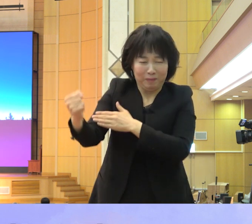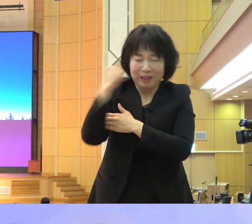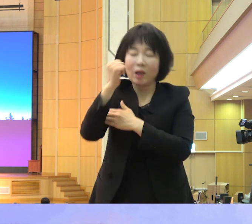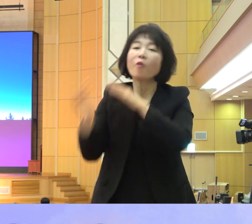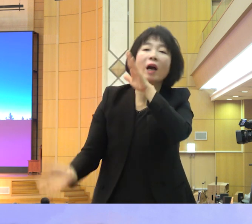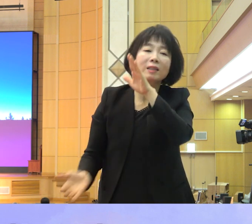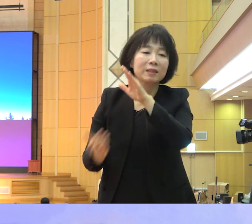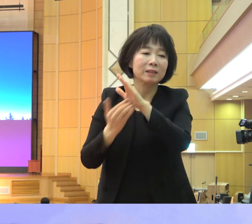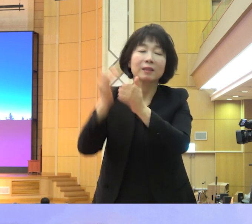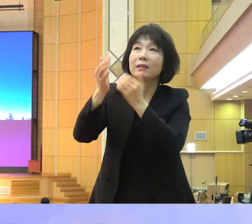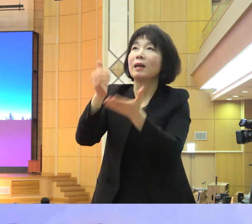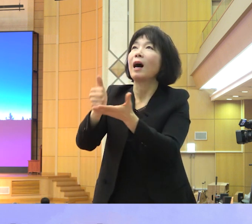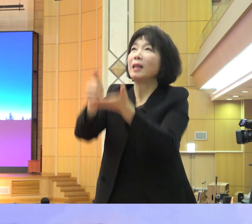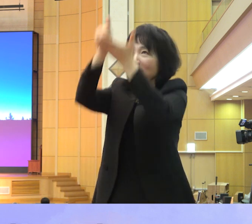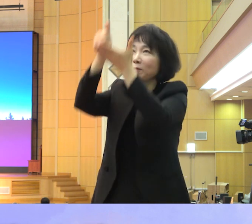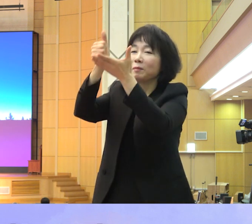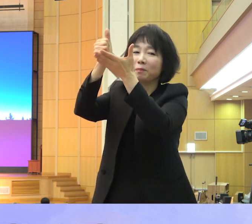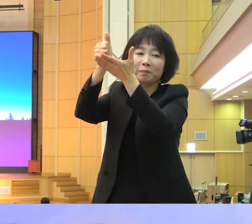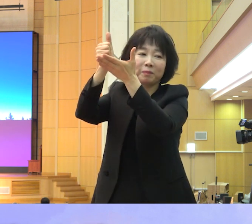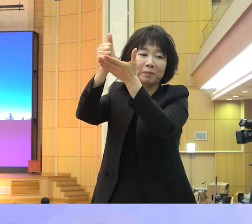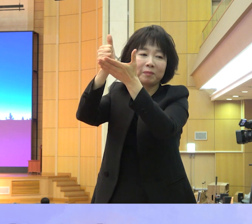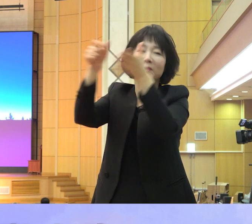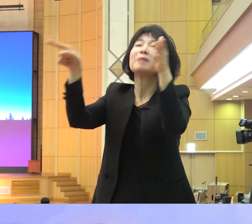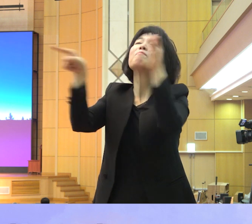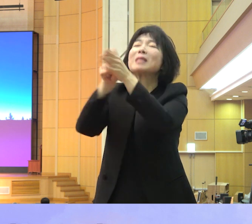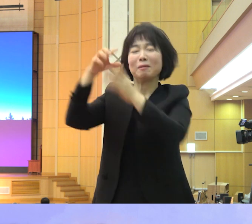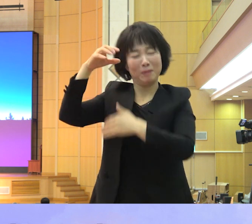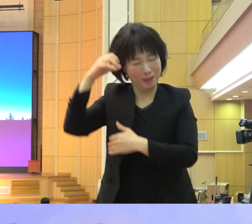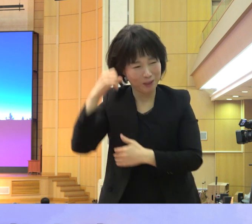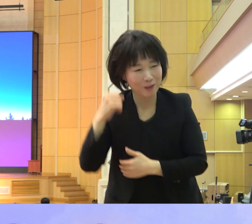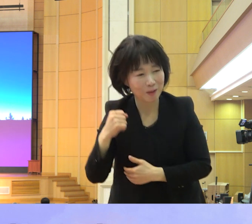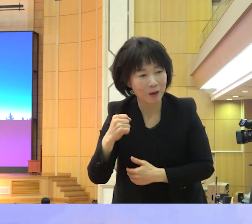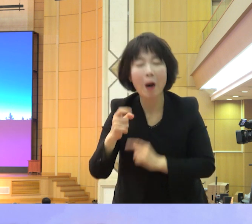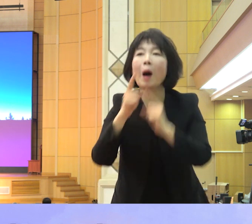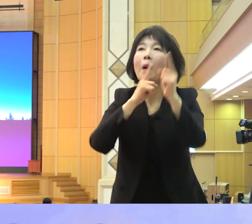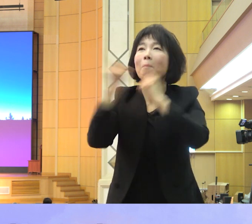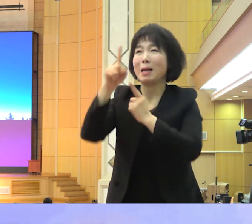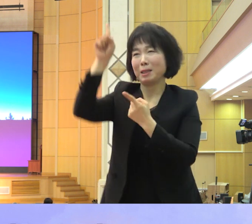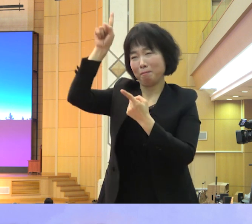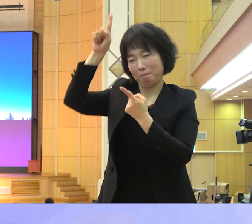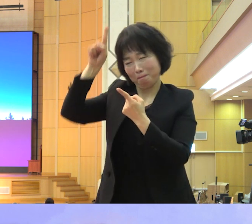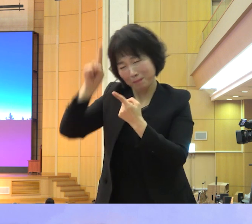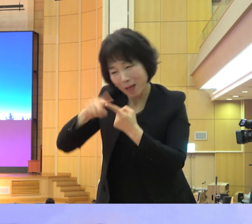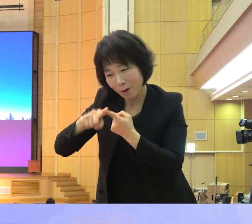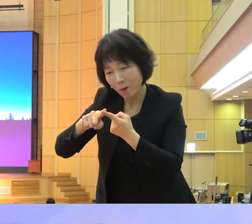전능한 하나님을 믿음으로 말씀대로